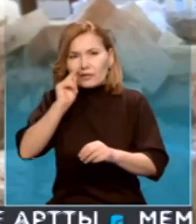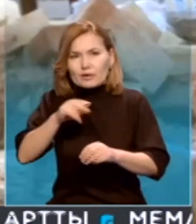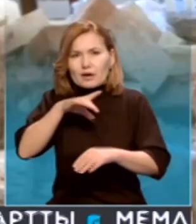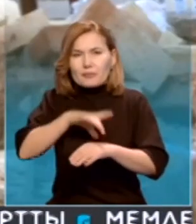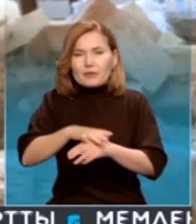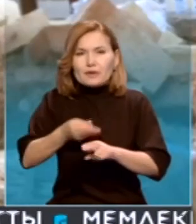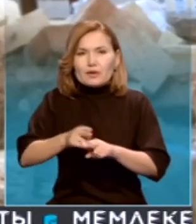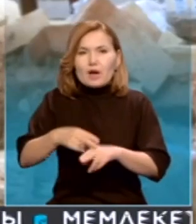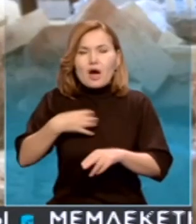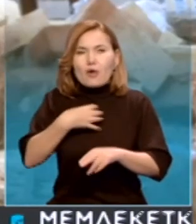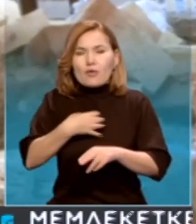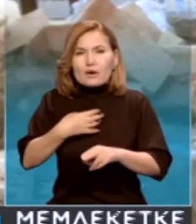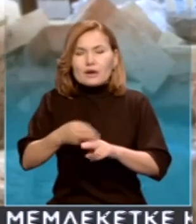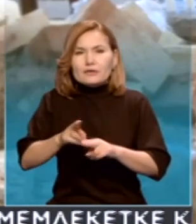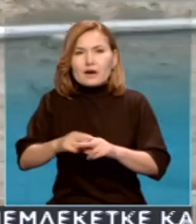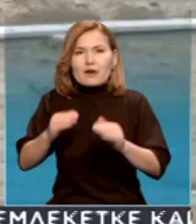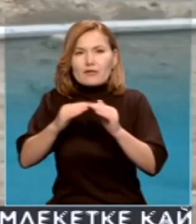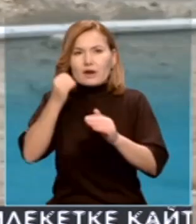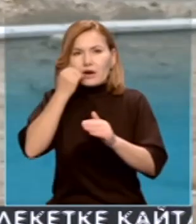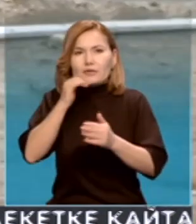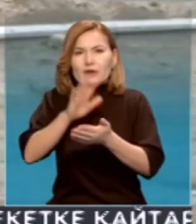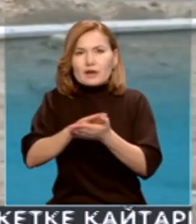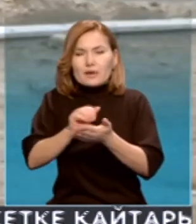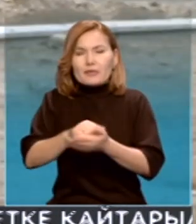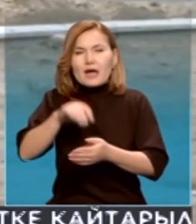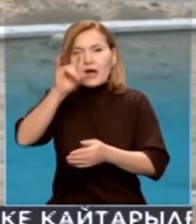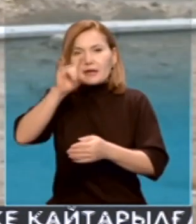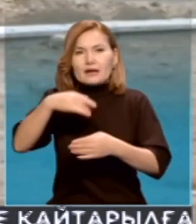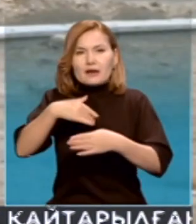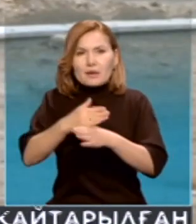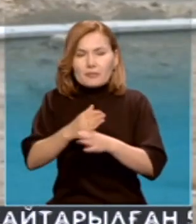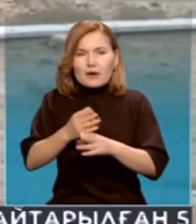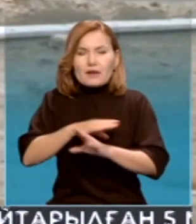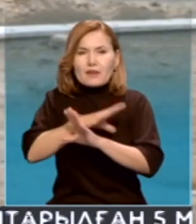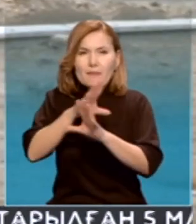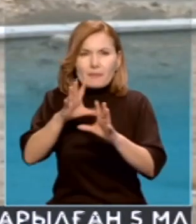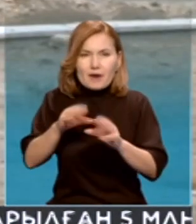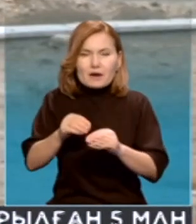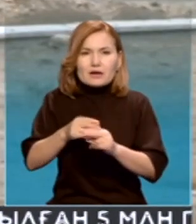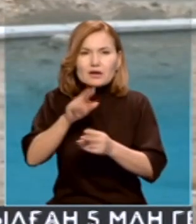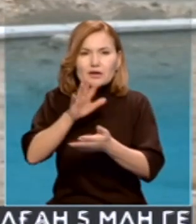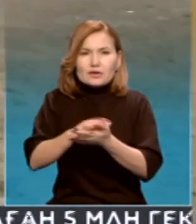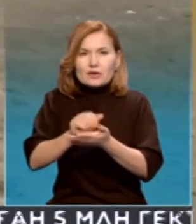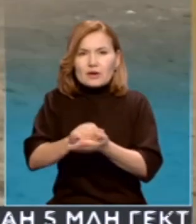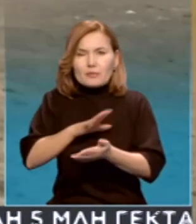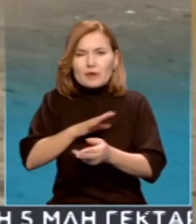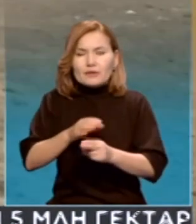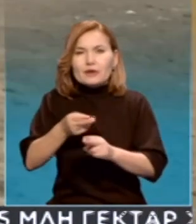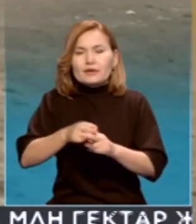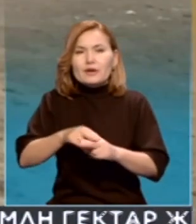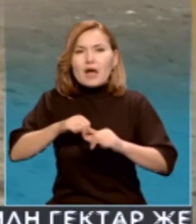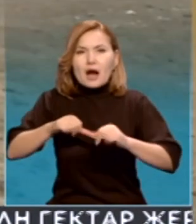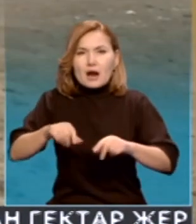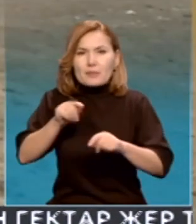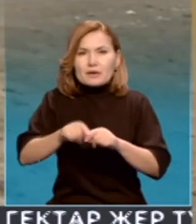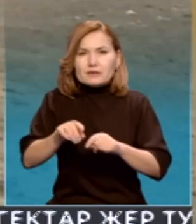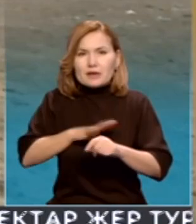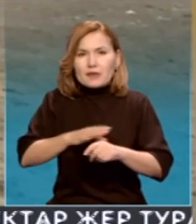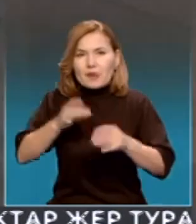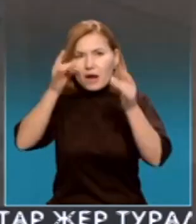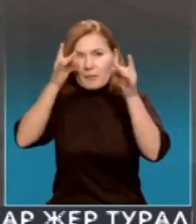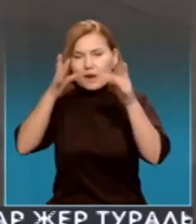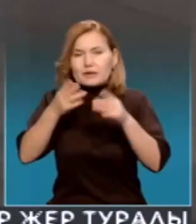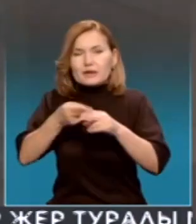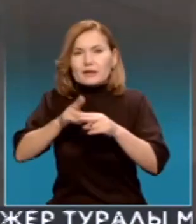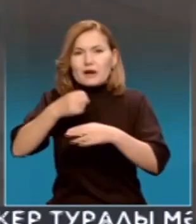әлеуметтік маңызы бар ғимарат әбден тозған. Терезелері сынып, темір қаңқасын тот басқан. Жауаптылар өткен айда ғана мәдени ошақты қалпына келтіру